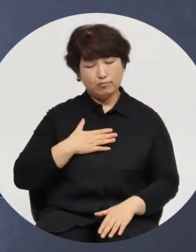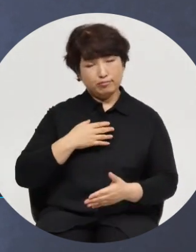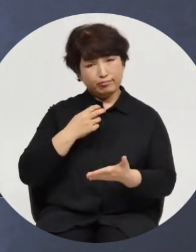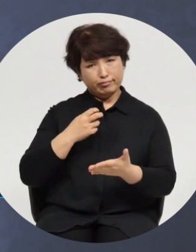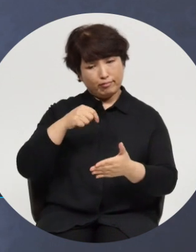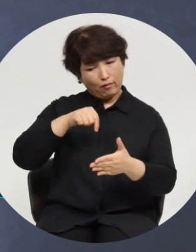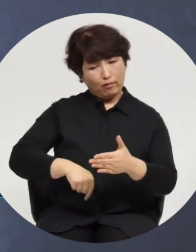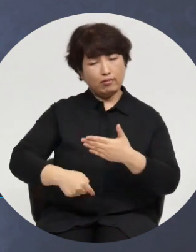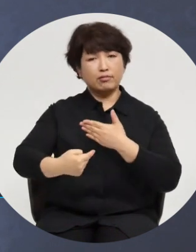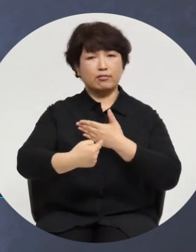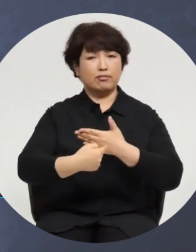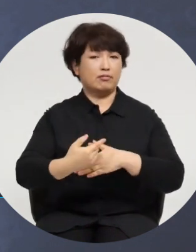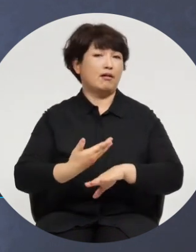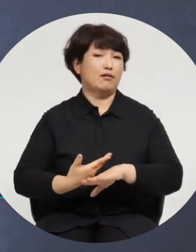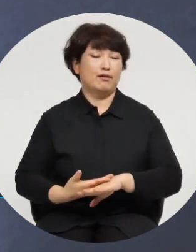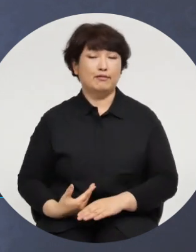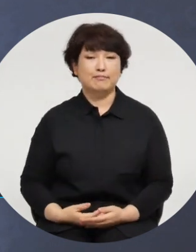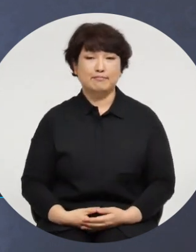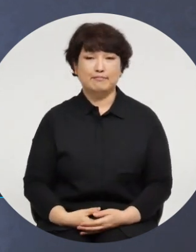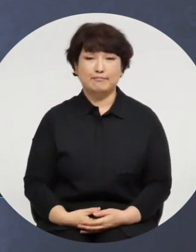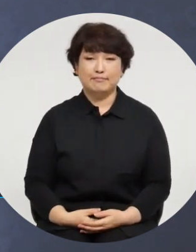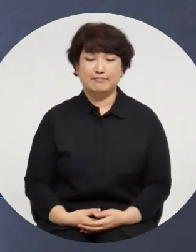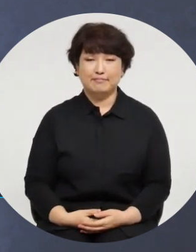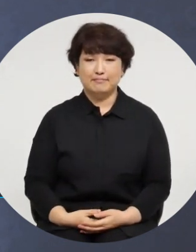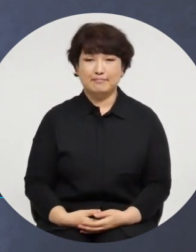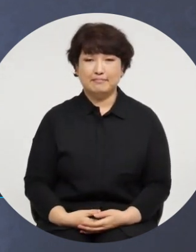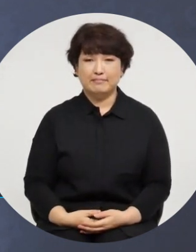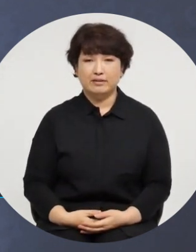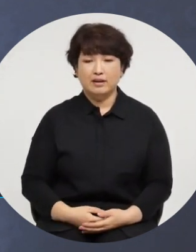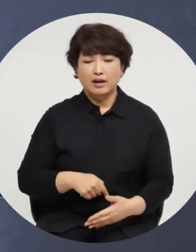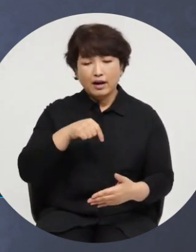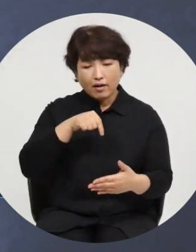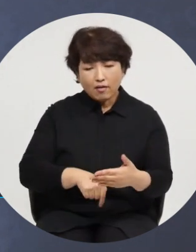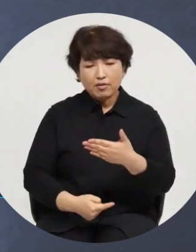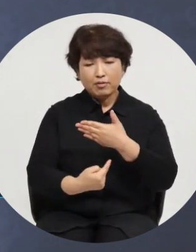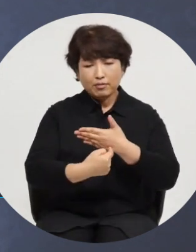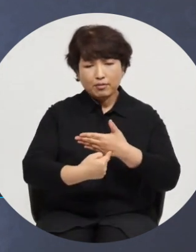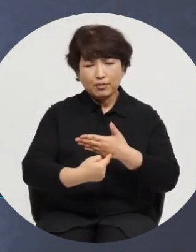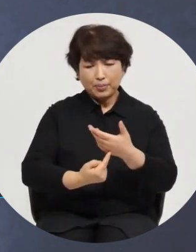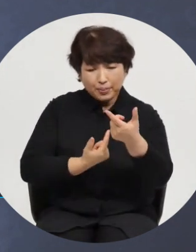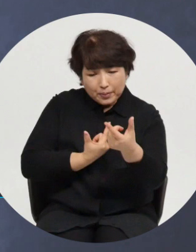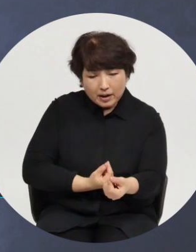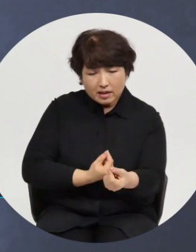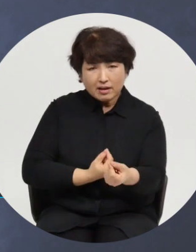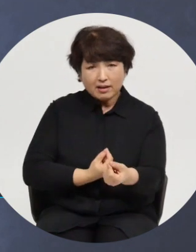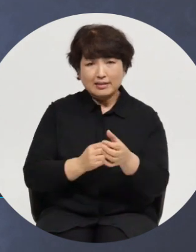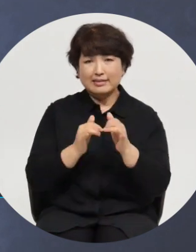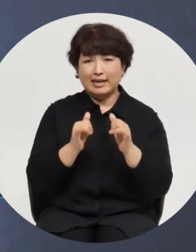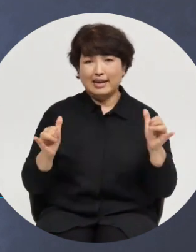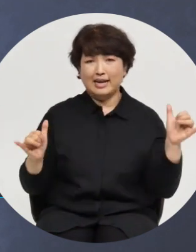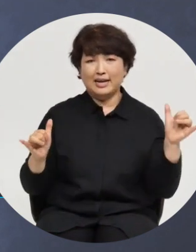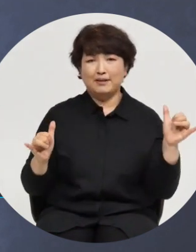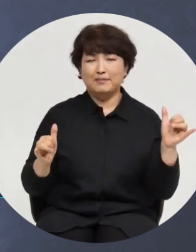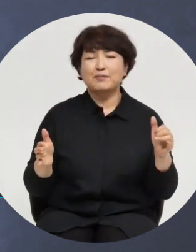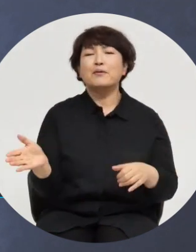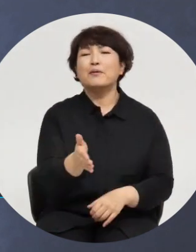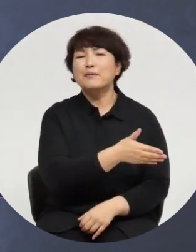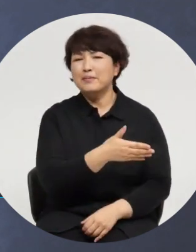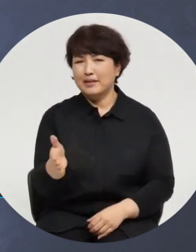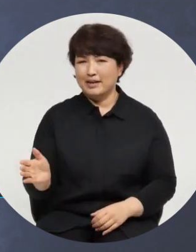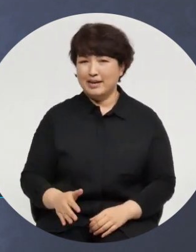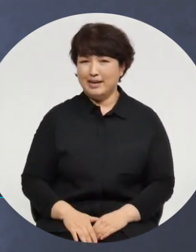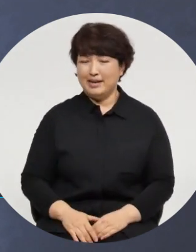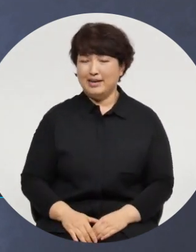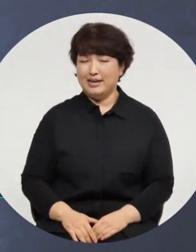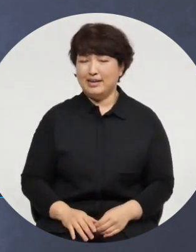자기만 겉과 속이 다른 아 범수 임도 겉과 속의 달라요 어 그런데 카 겉과 속이 똑같은 사람은